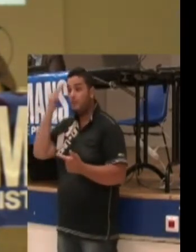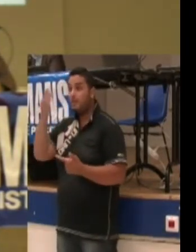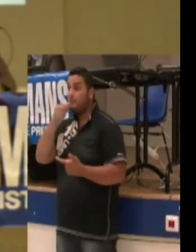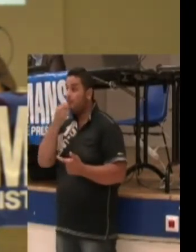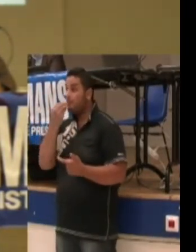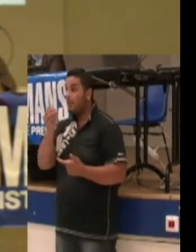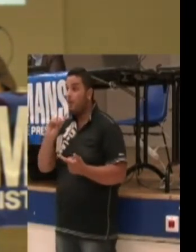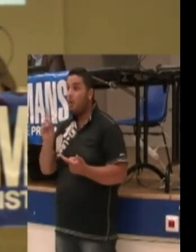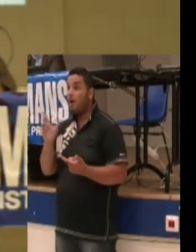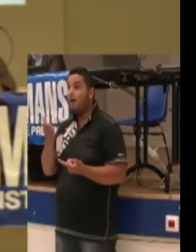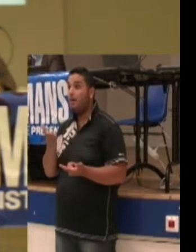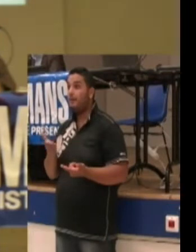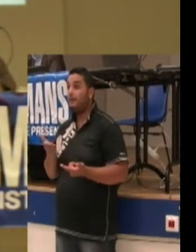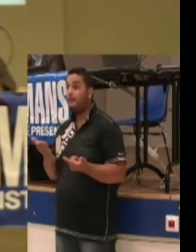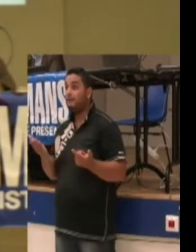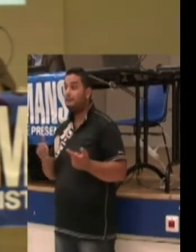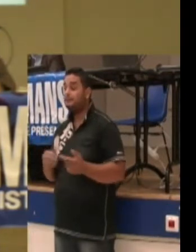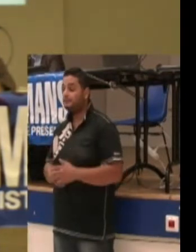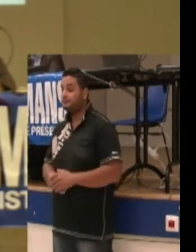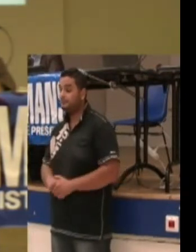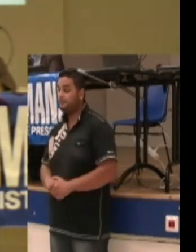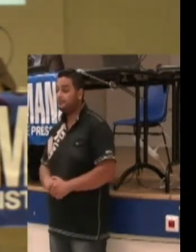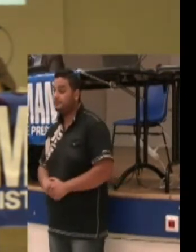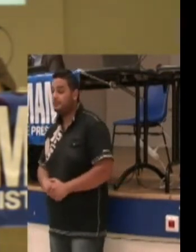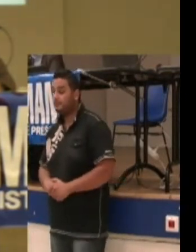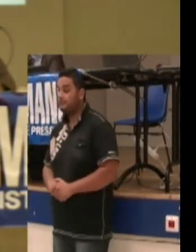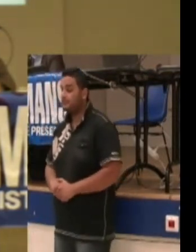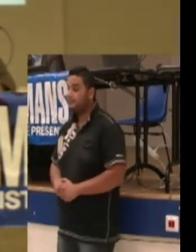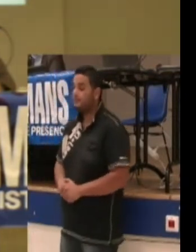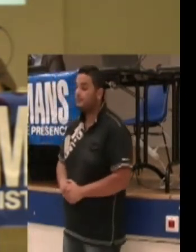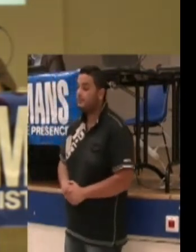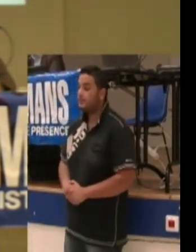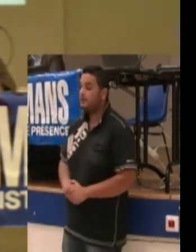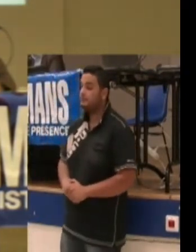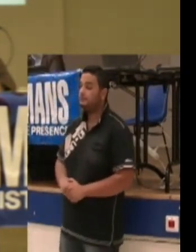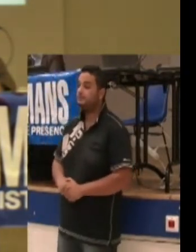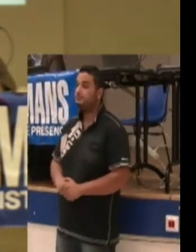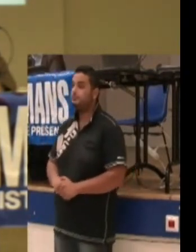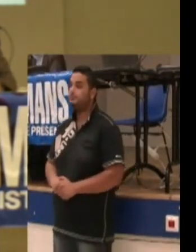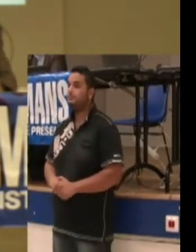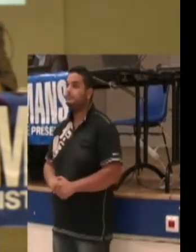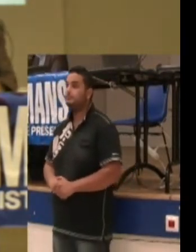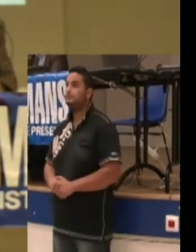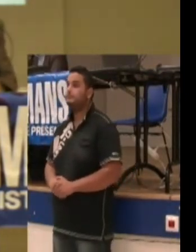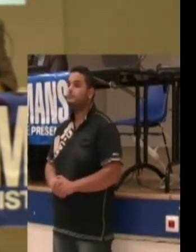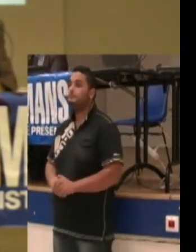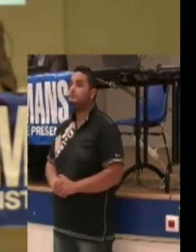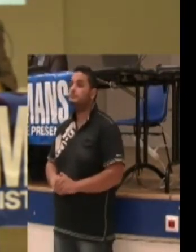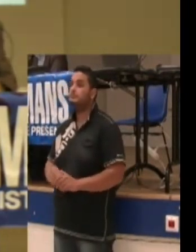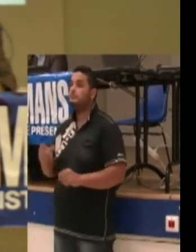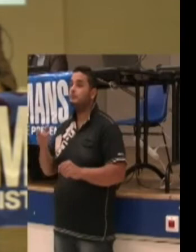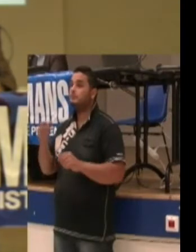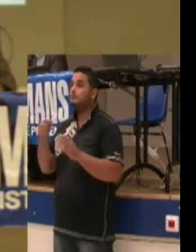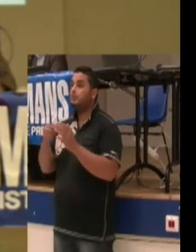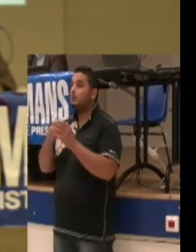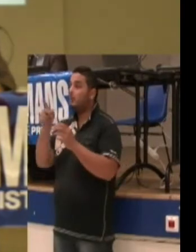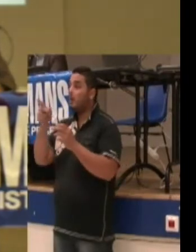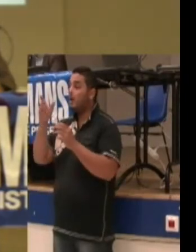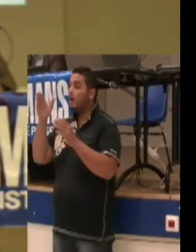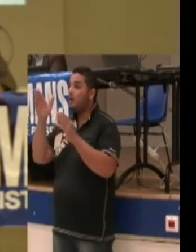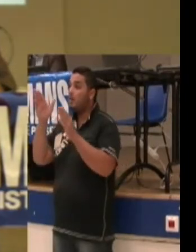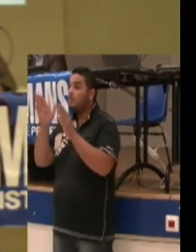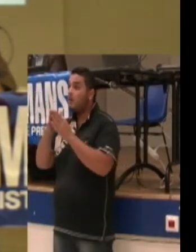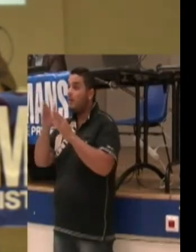santé. Mais d'abord on fait les choses, pourquoi? Parce que Allah subhanahu wa ta'ala nous demande de les faire. Okay? Donc quand tu vois le munkar, tu dois le changer.